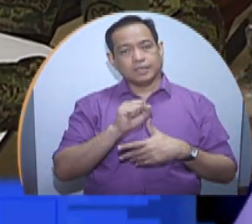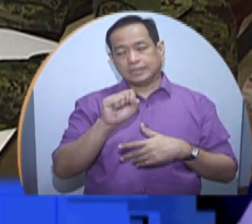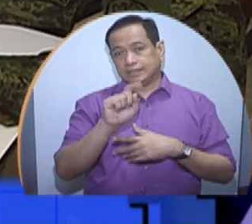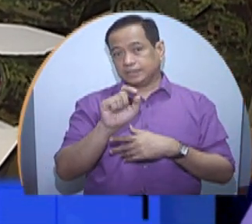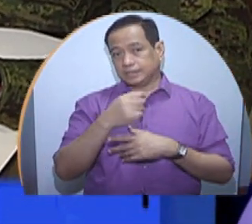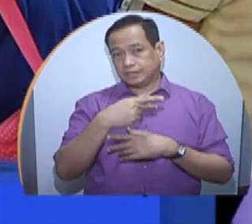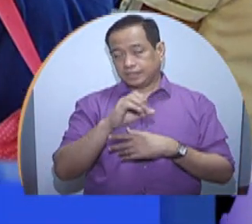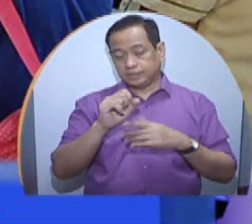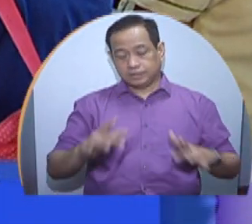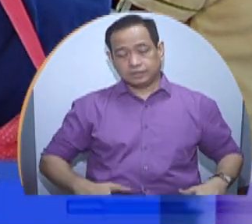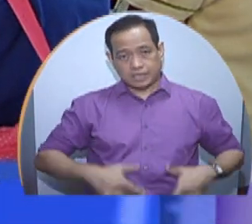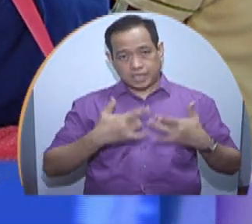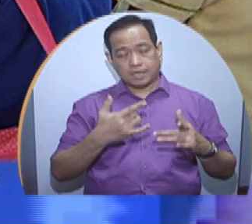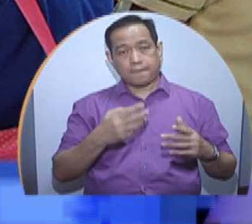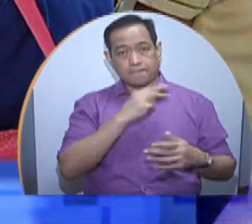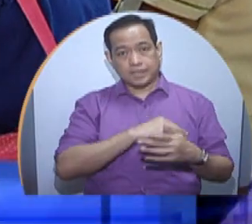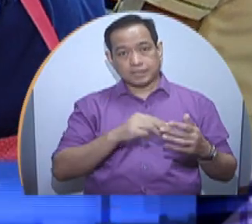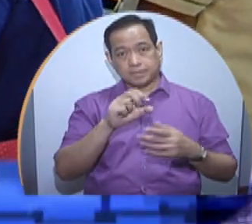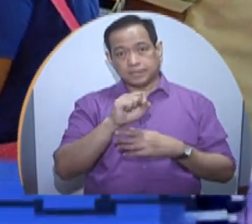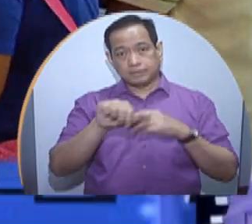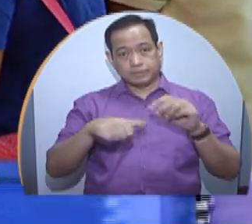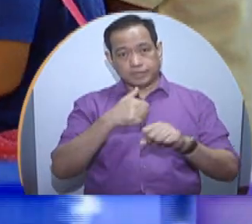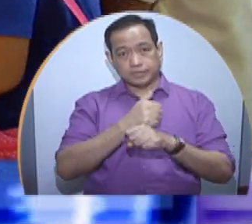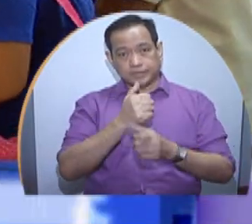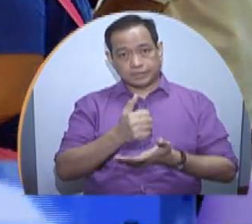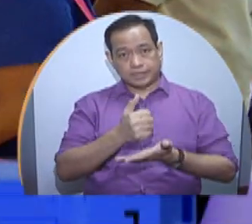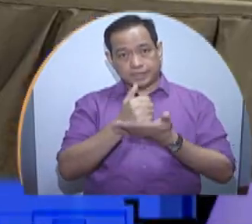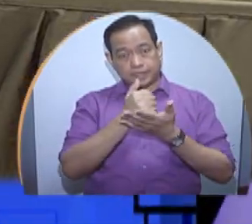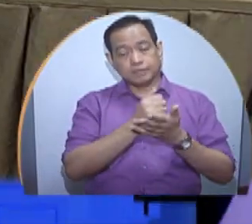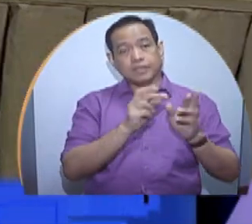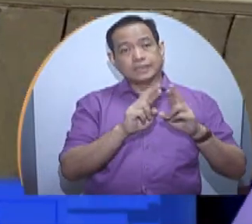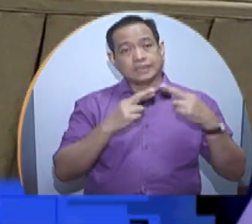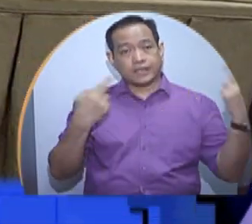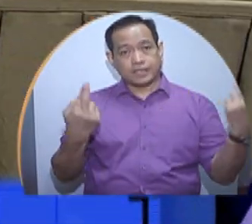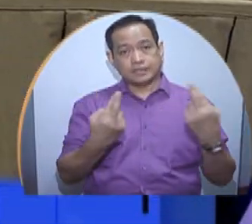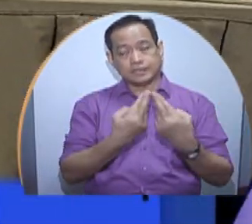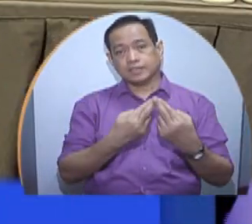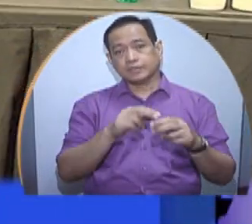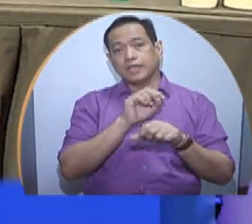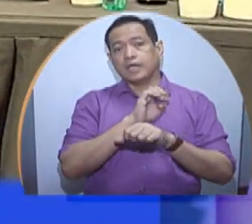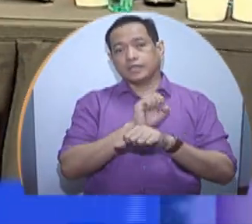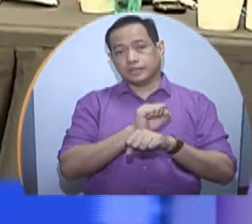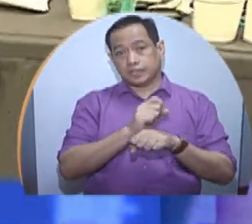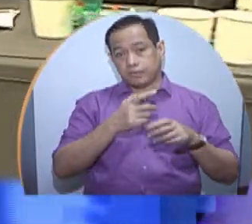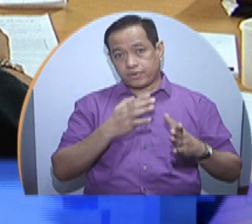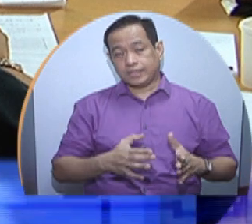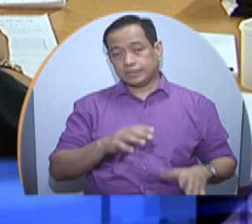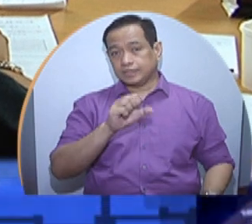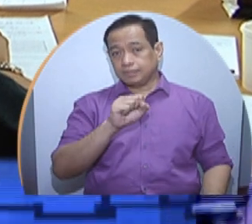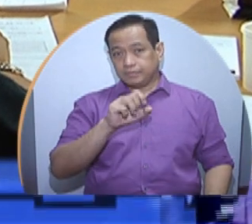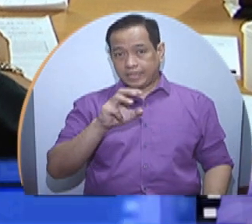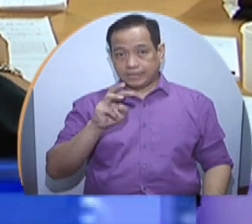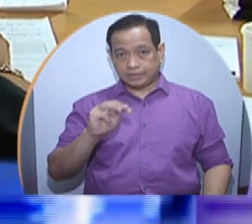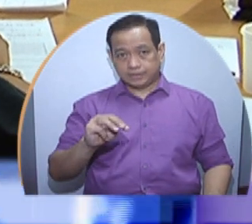nito, naging misyon din ng SM Foundation ang pagtulong sa mga kaanak ng mga empleyado